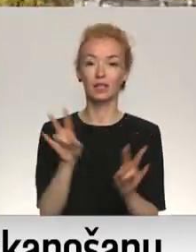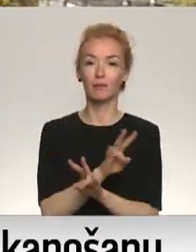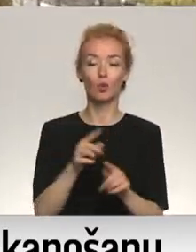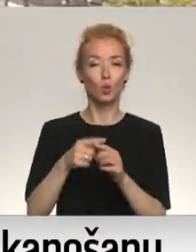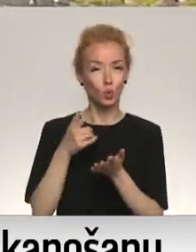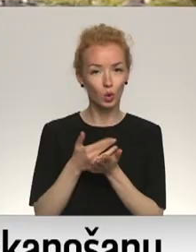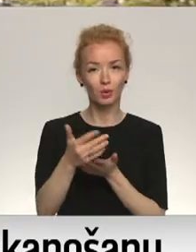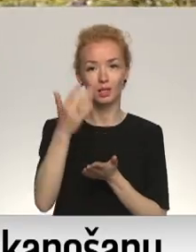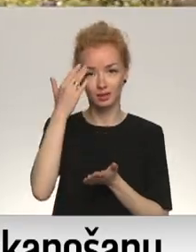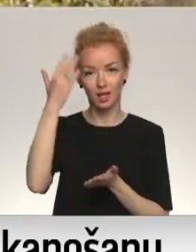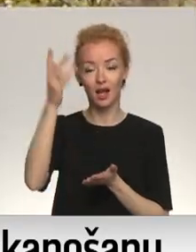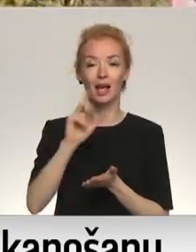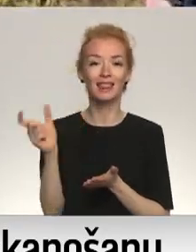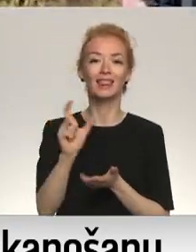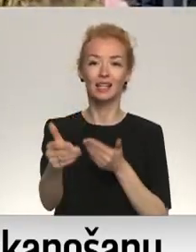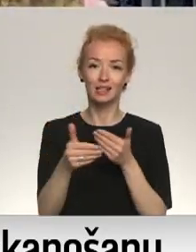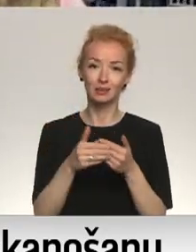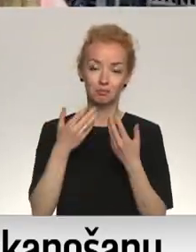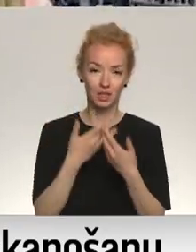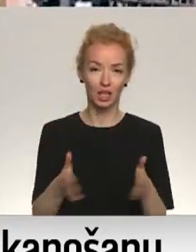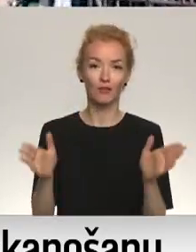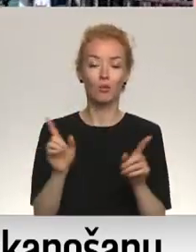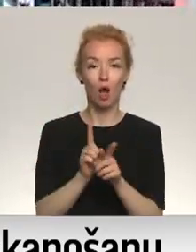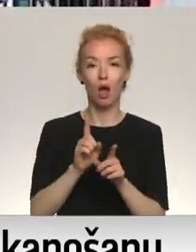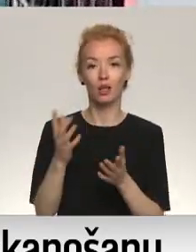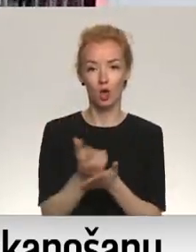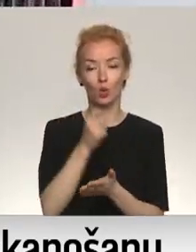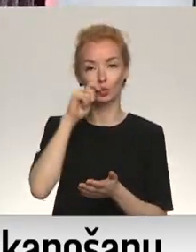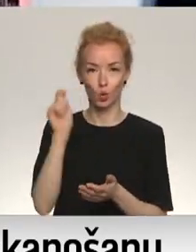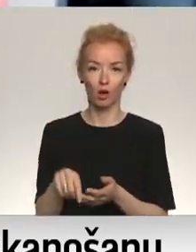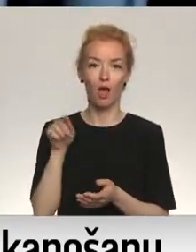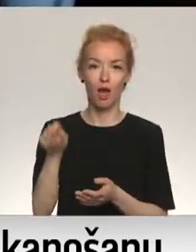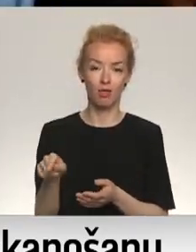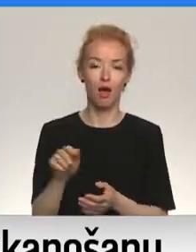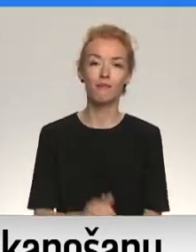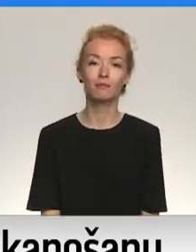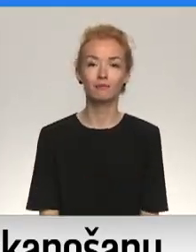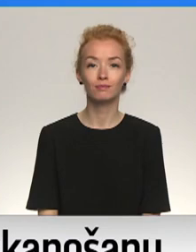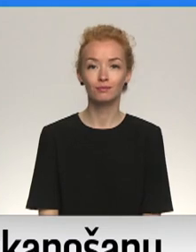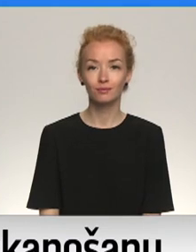cerību, ka drīzu brīvību kara dūmos smokošajā Ukrainā arī piedzīvos cilvēki.